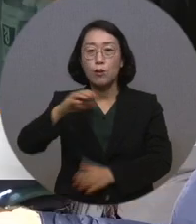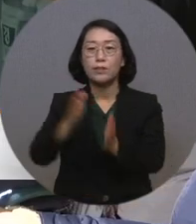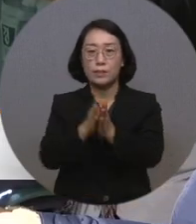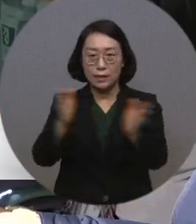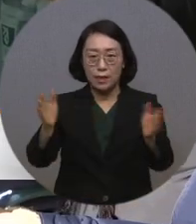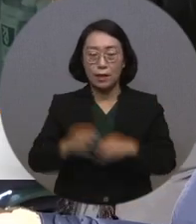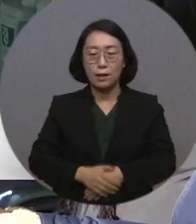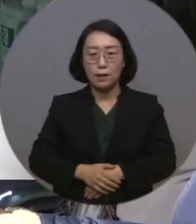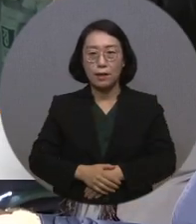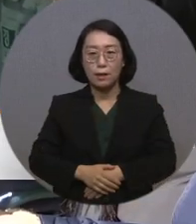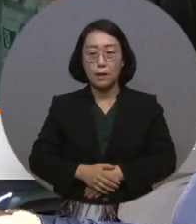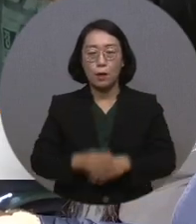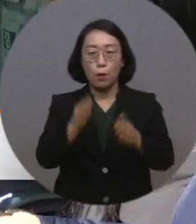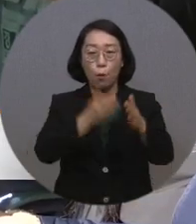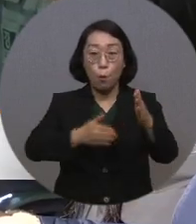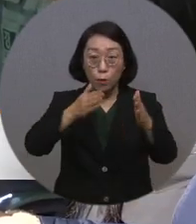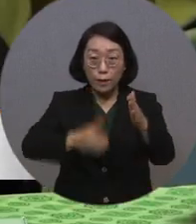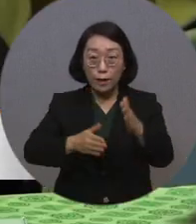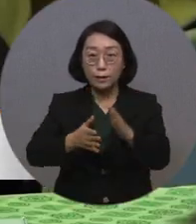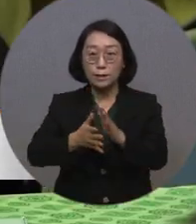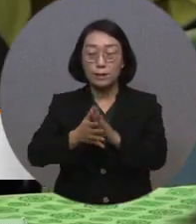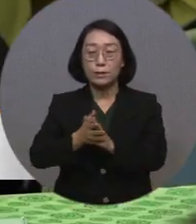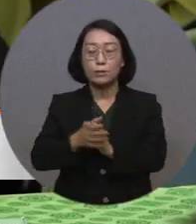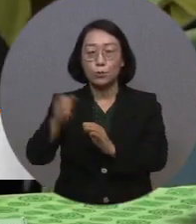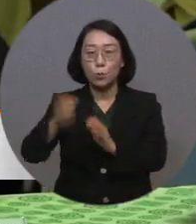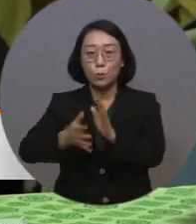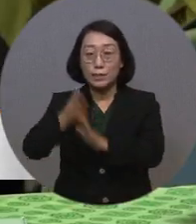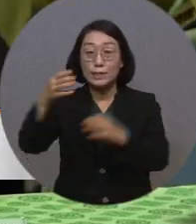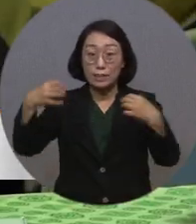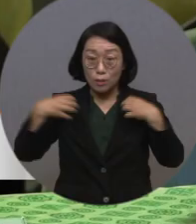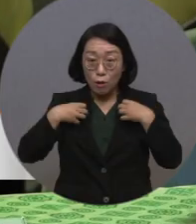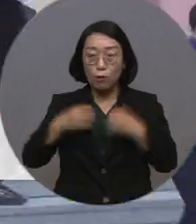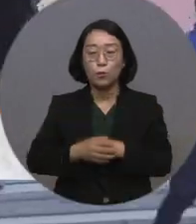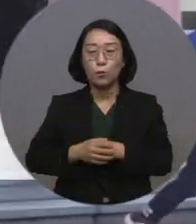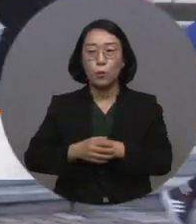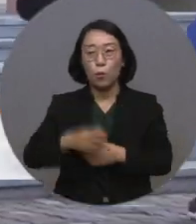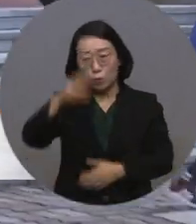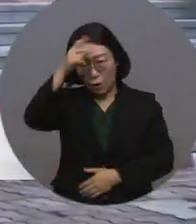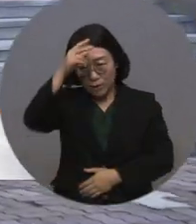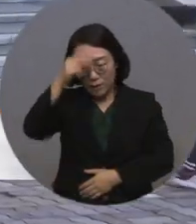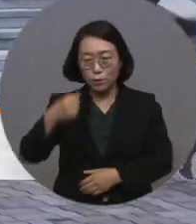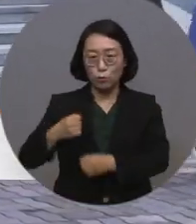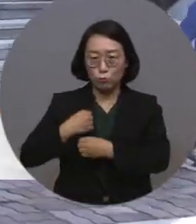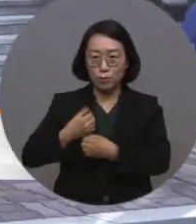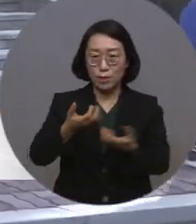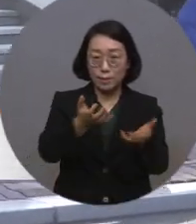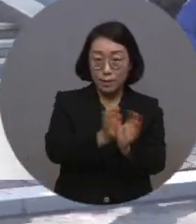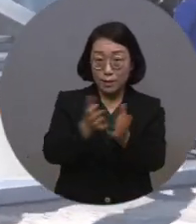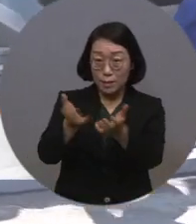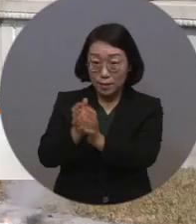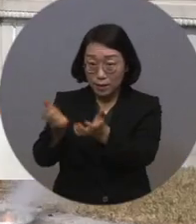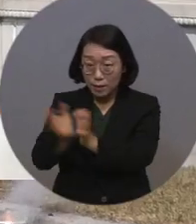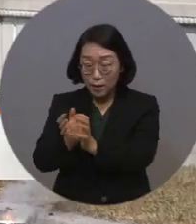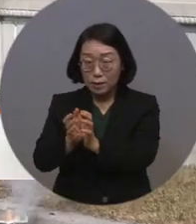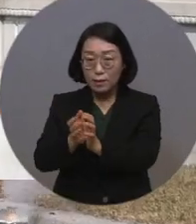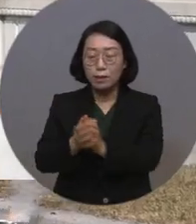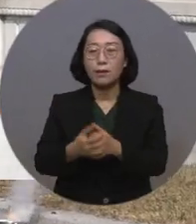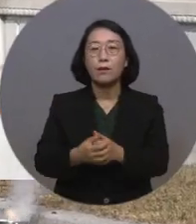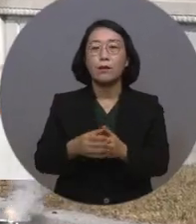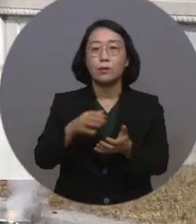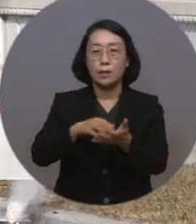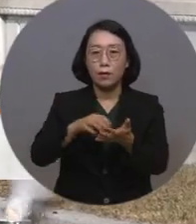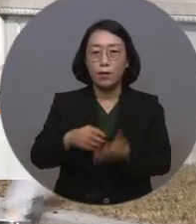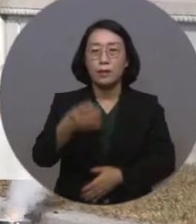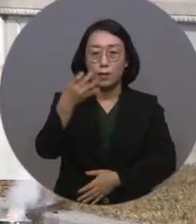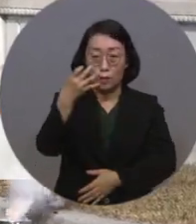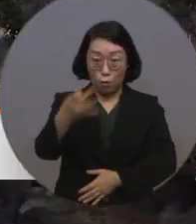원주시 국립공원공단 원주소방서 원주경찰서 36사단 한국전력공사 민방위